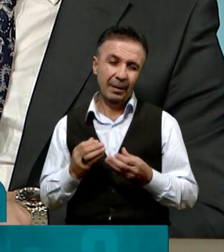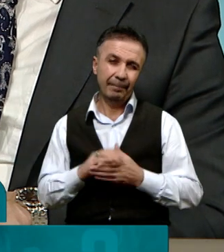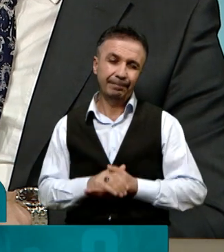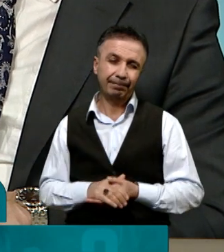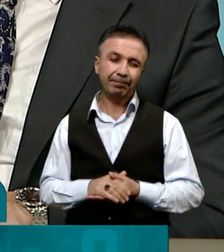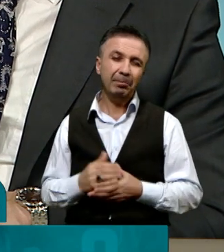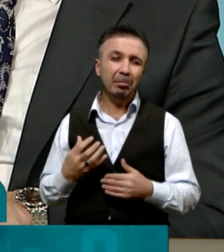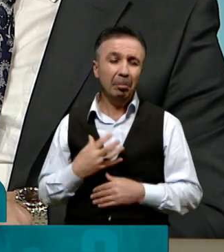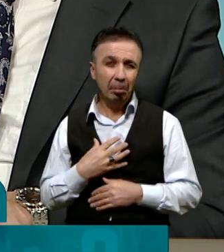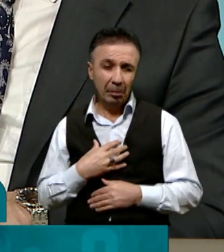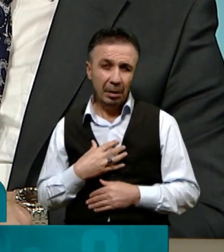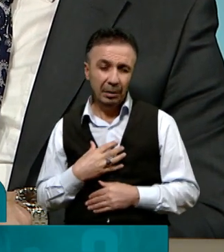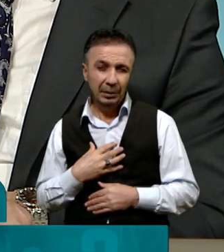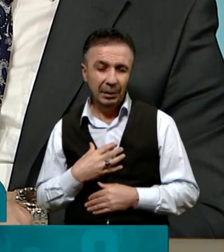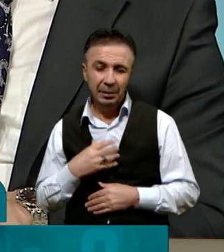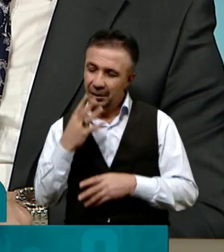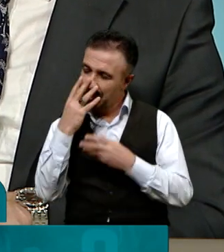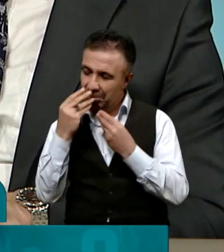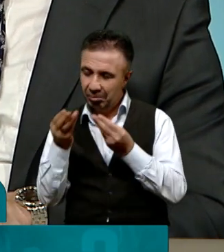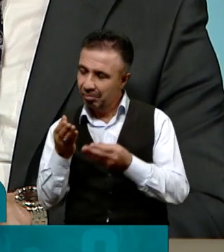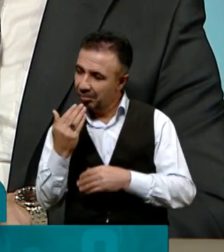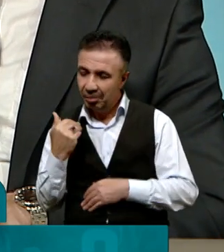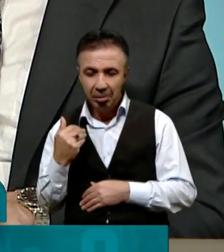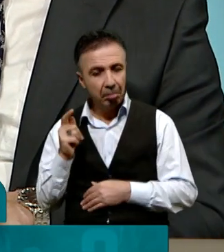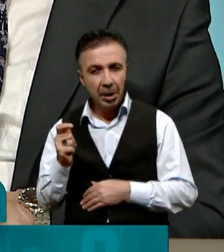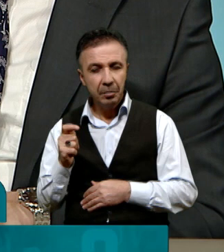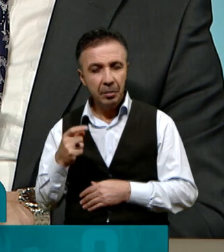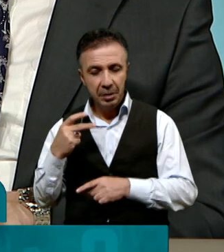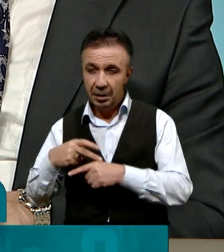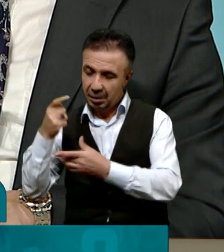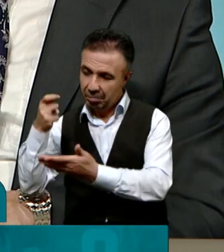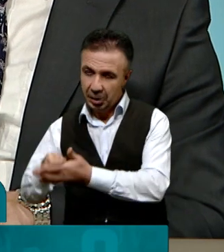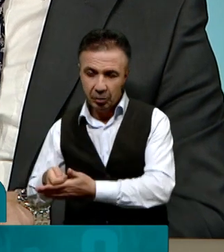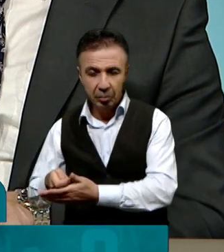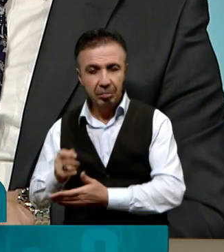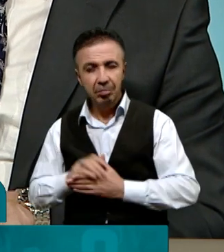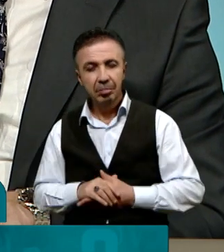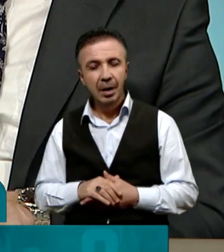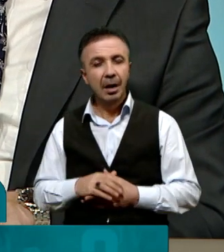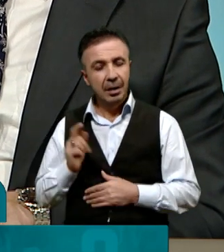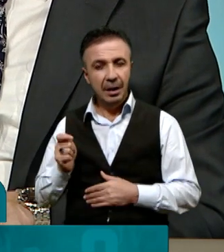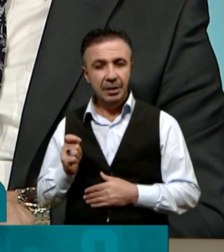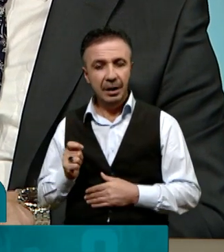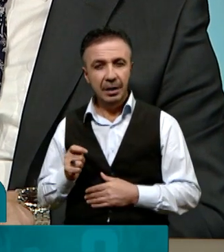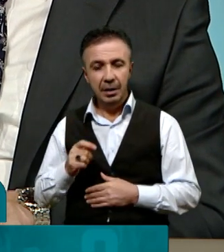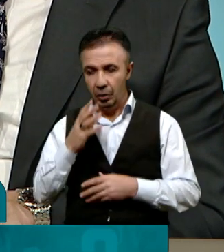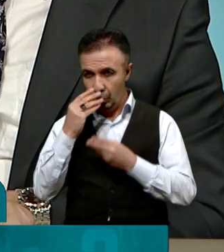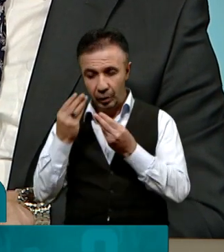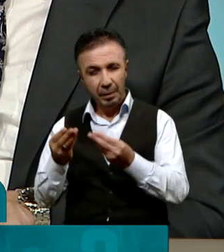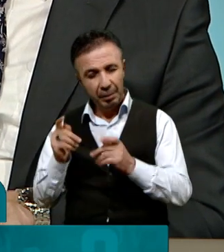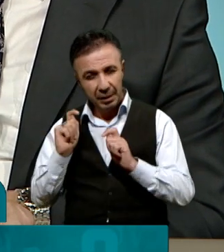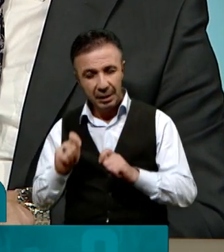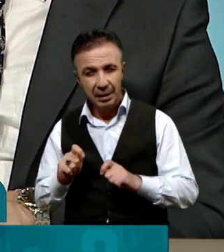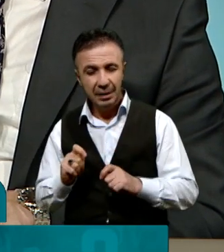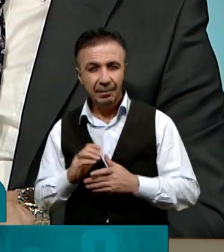Yani aynen, biz kendimizden... Lütufta bulunmuyoruz aslında. Lütufta bulunmuyoruz, evet. Olaya böyle bakmamız lazım. Teşekkür ederiz. Asıl lütufta bulunmamız gereken şey nedir? Sadaka.